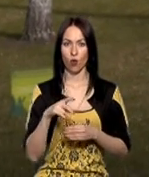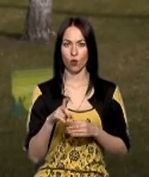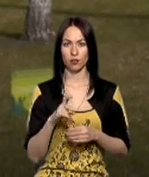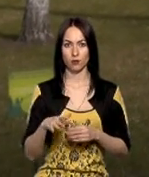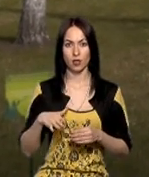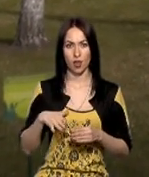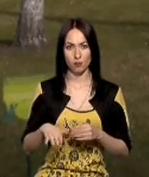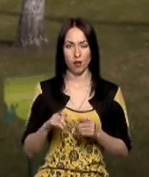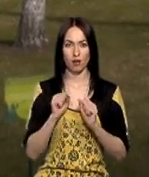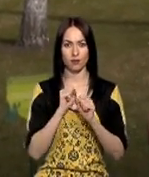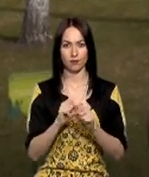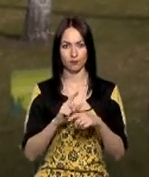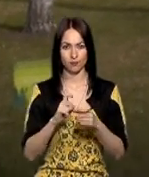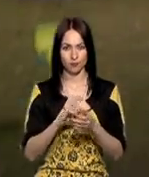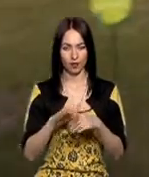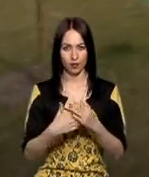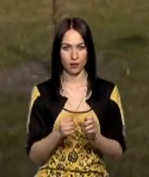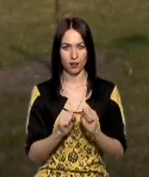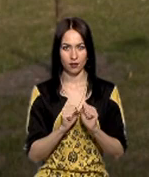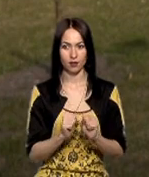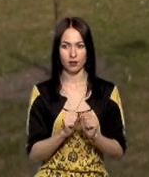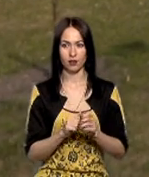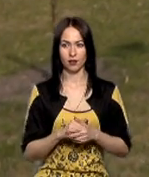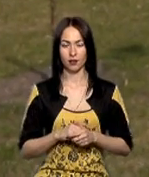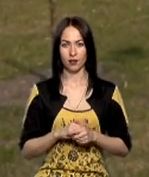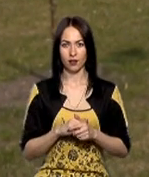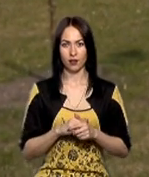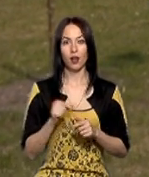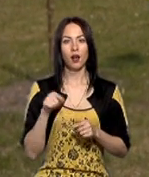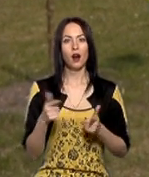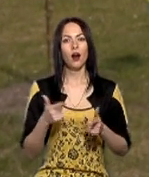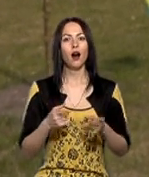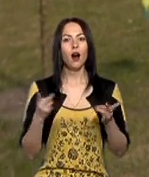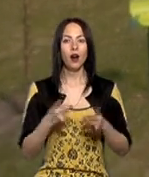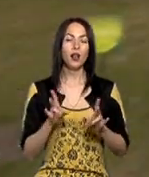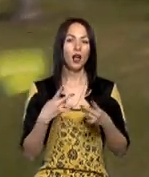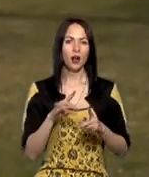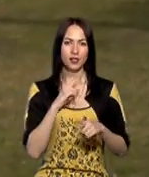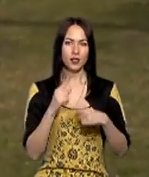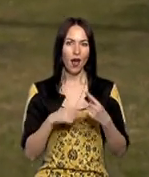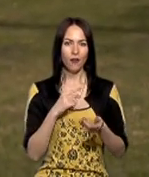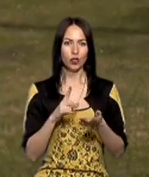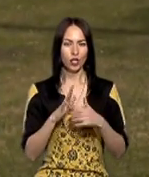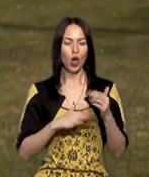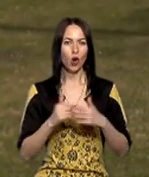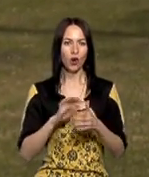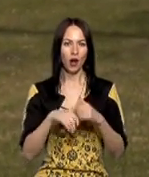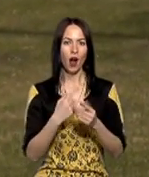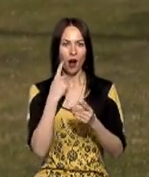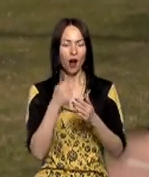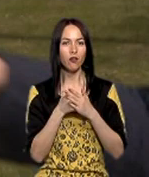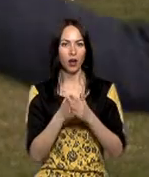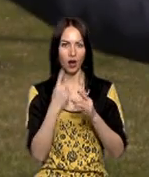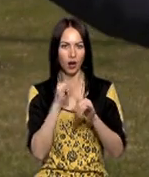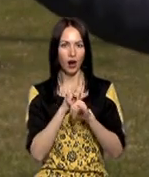карманчику. Ходимо зі стеріліумом у кишені, там, де потрібно, не потрібно. Завжди протираємо руки. В основному вдома сидимо.